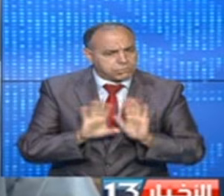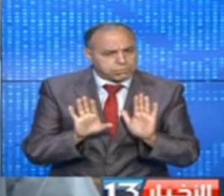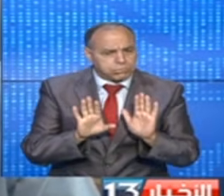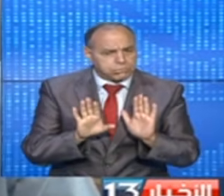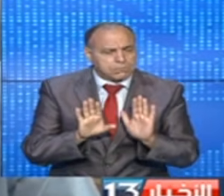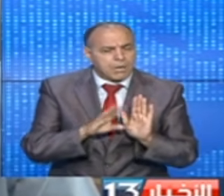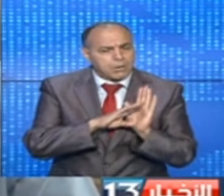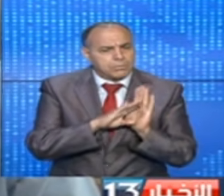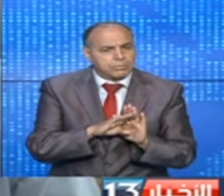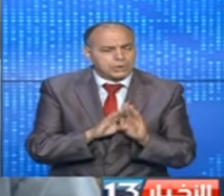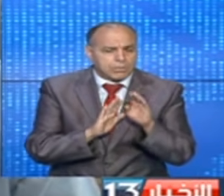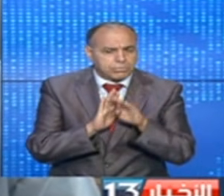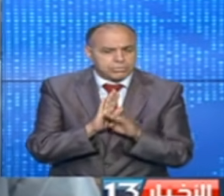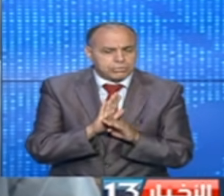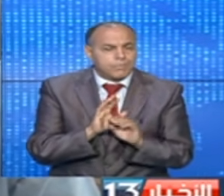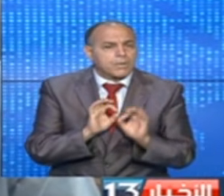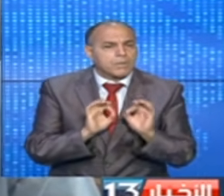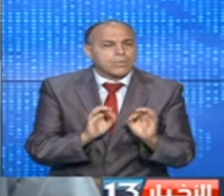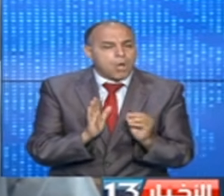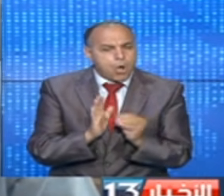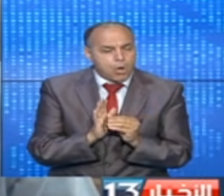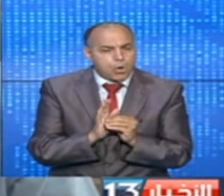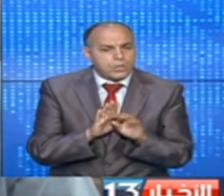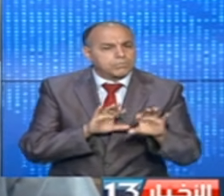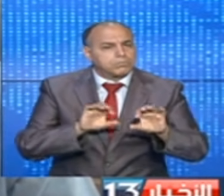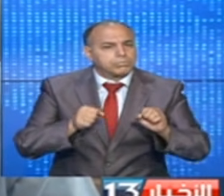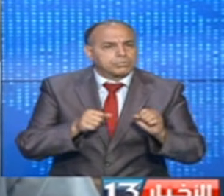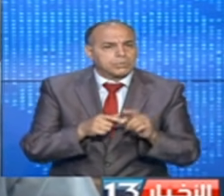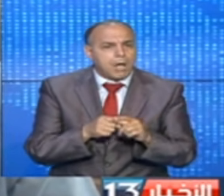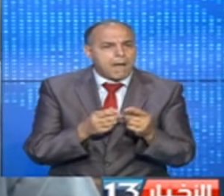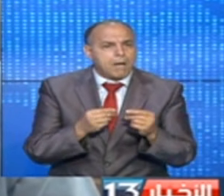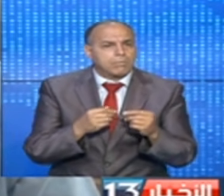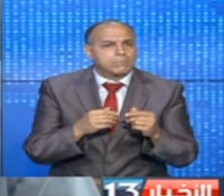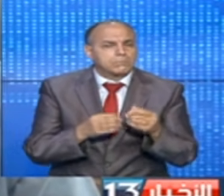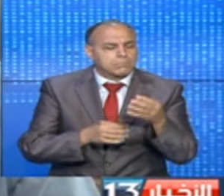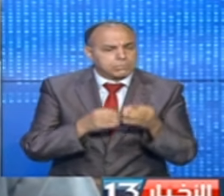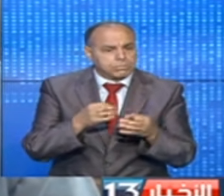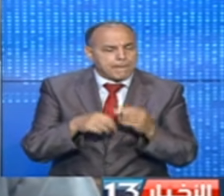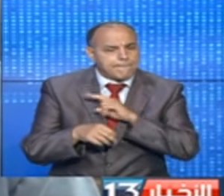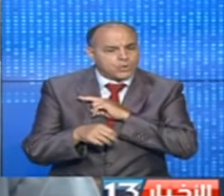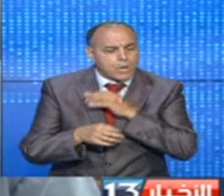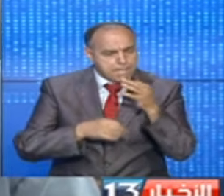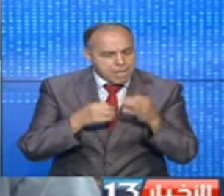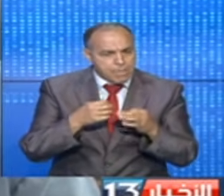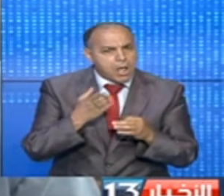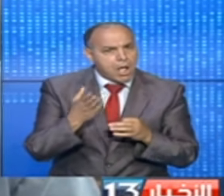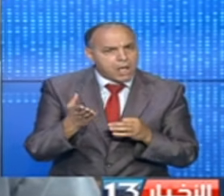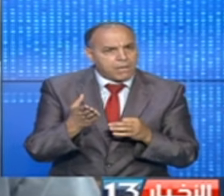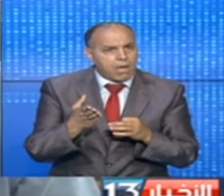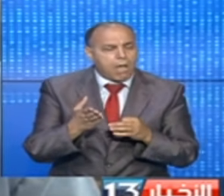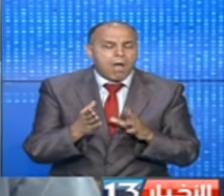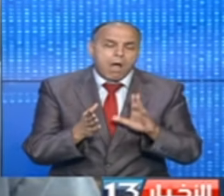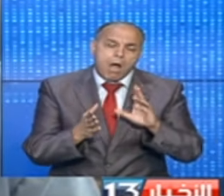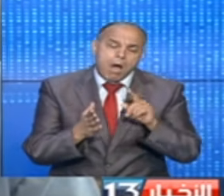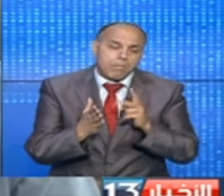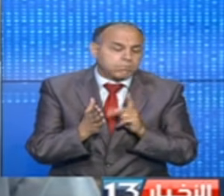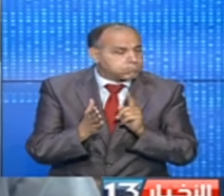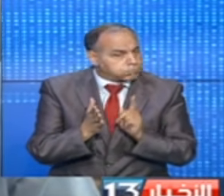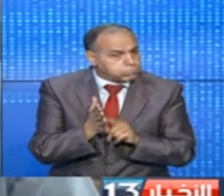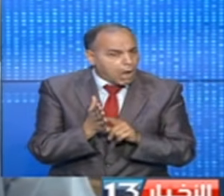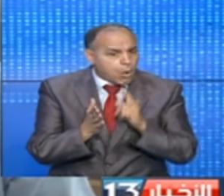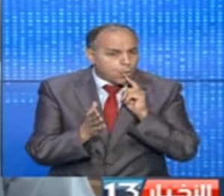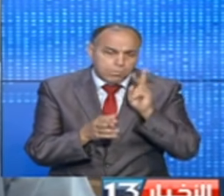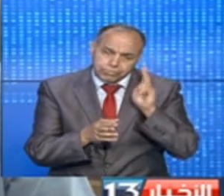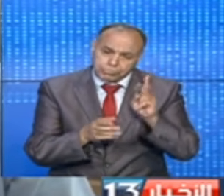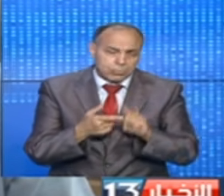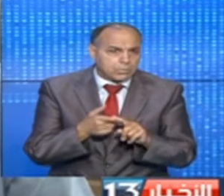اجراءات وقائيه ترتيبيه وكذلك ايضا اجراءات معناتها عدليه لدى المصالح القضائيه لاتخاذ ما يتعين في